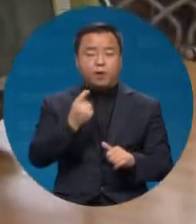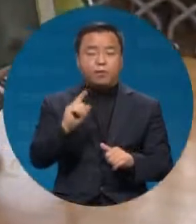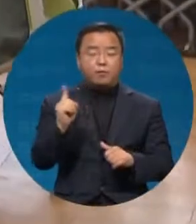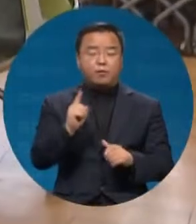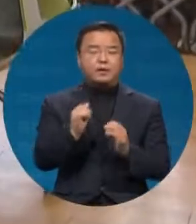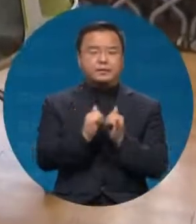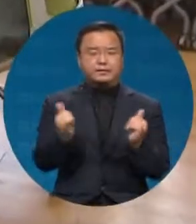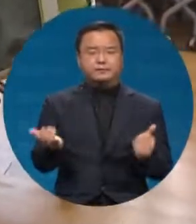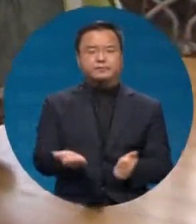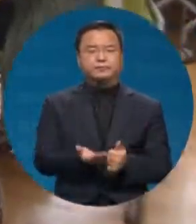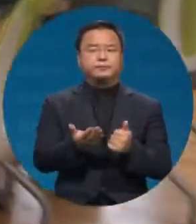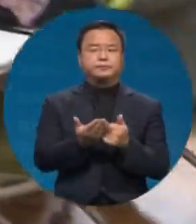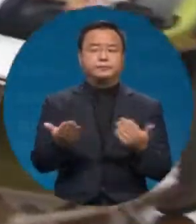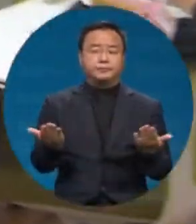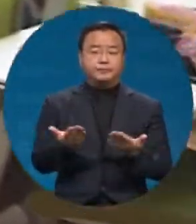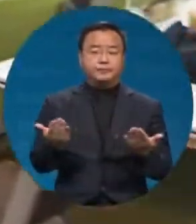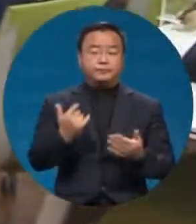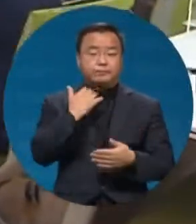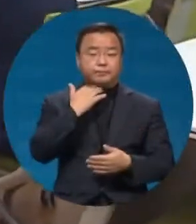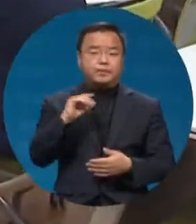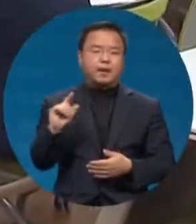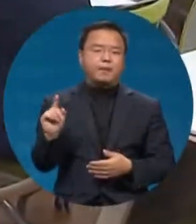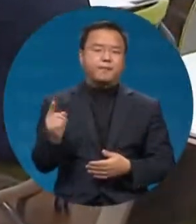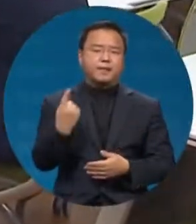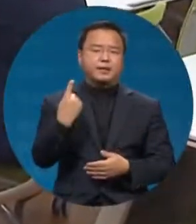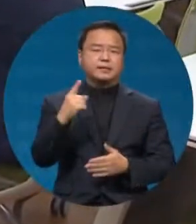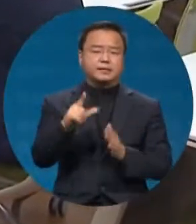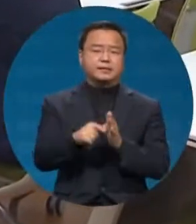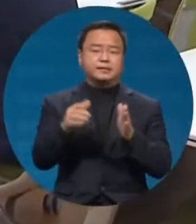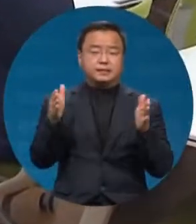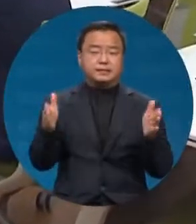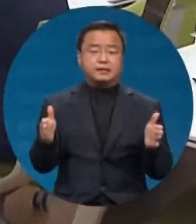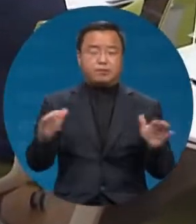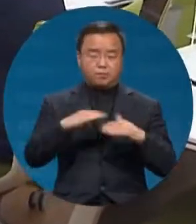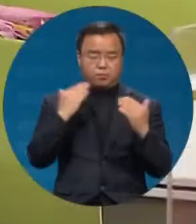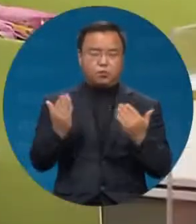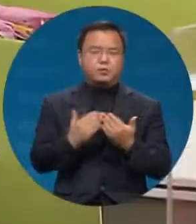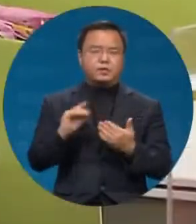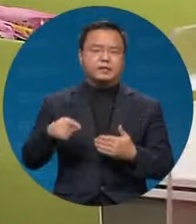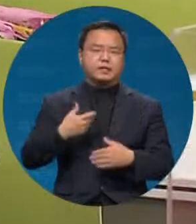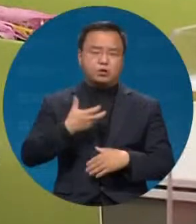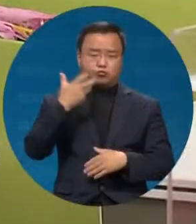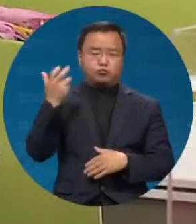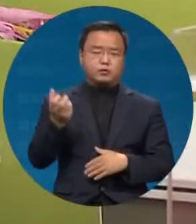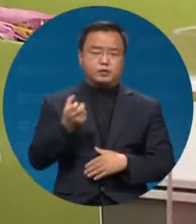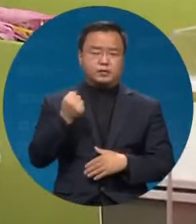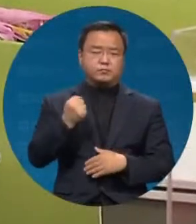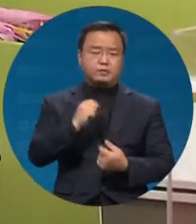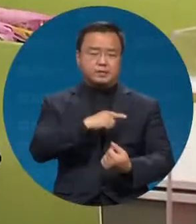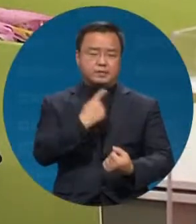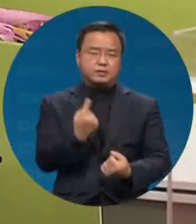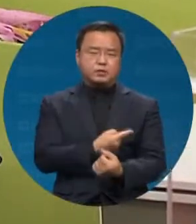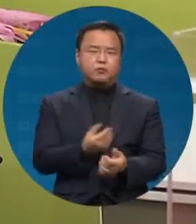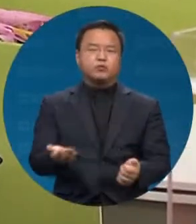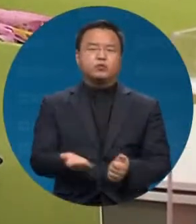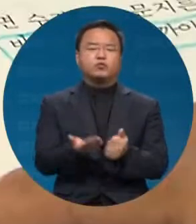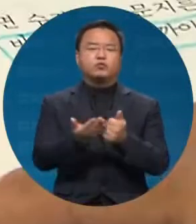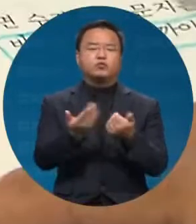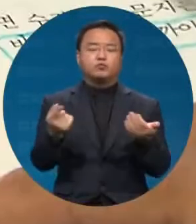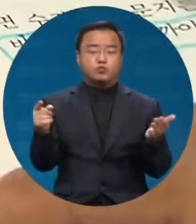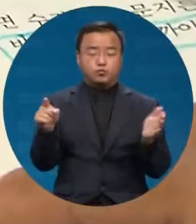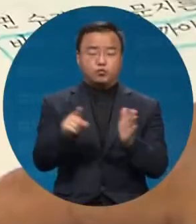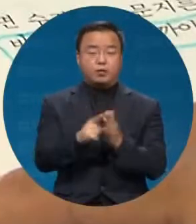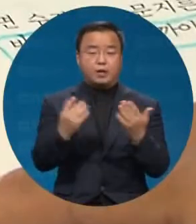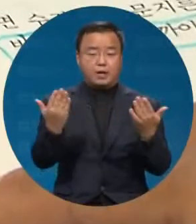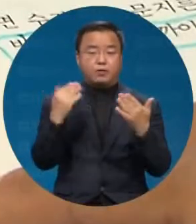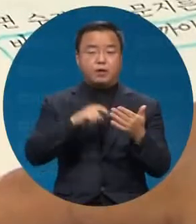일입니다 100세 시대 모두가 자신의 꿈을 갖고 능력을 키워나갈 수 있도록 학교 안팎에 해서 배움을